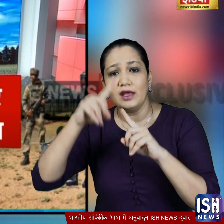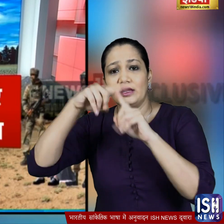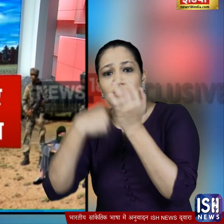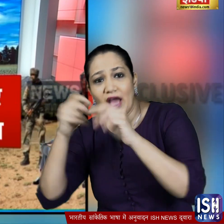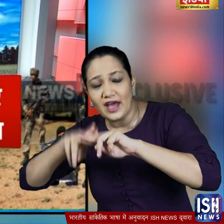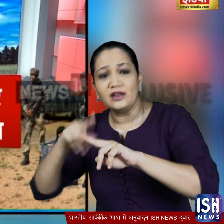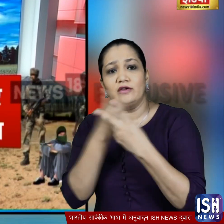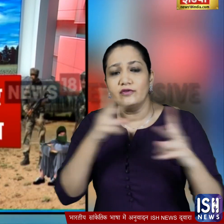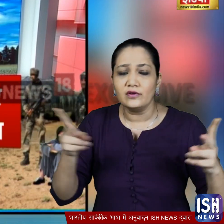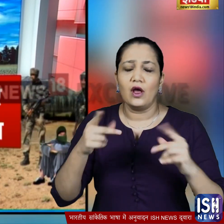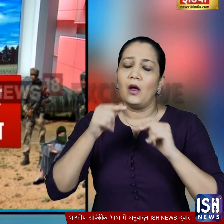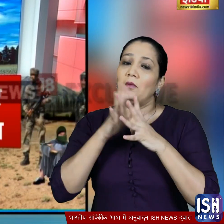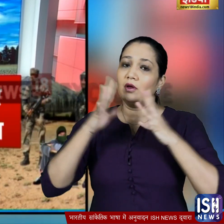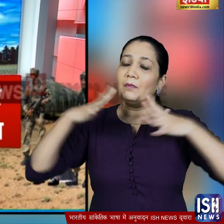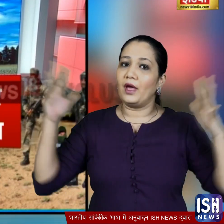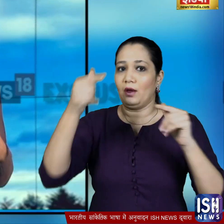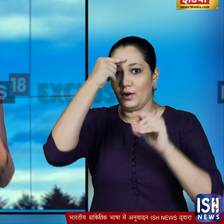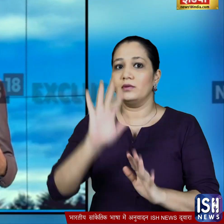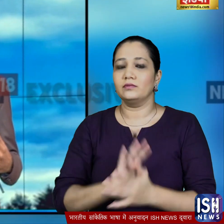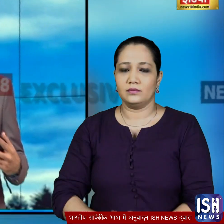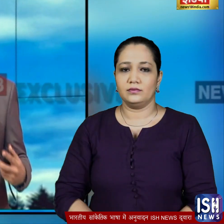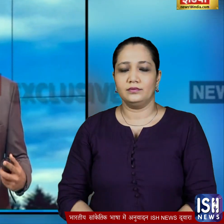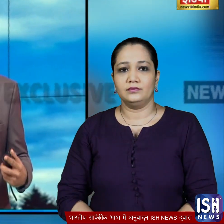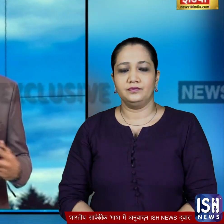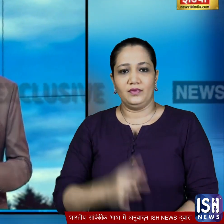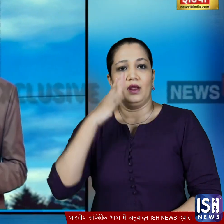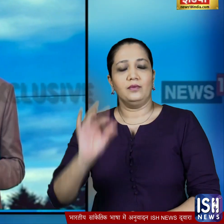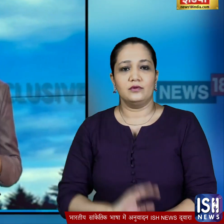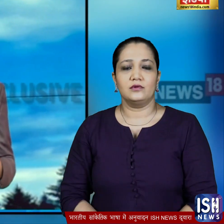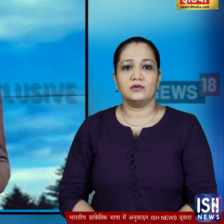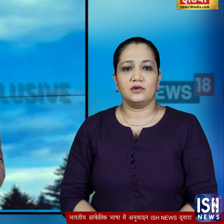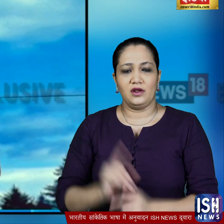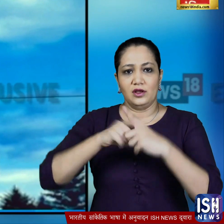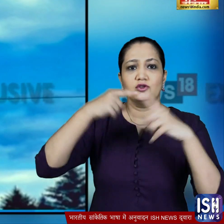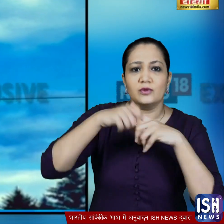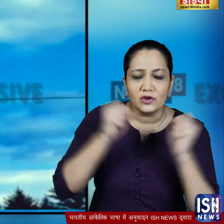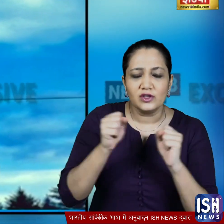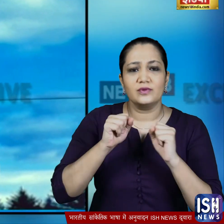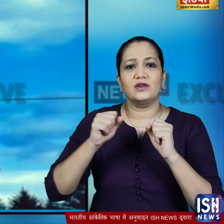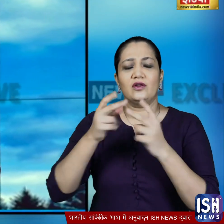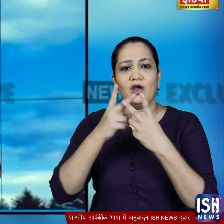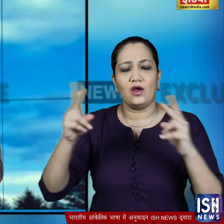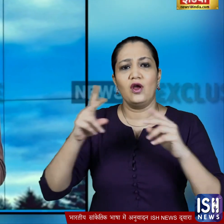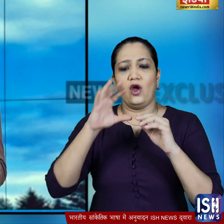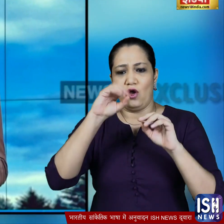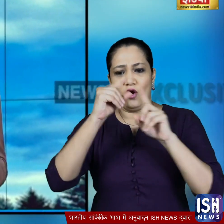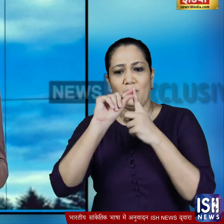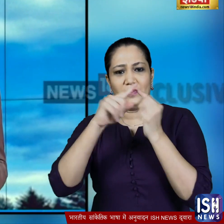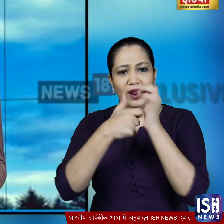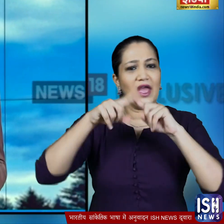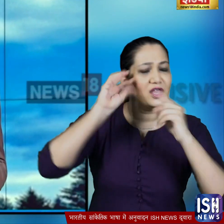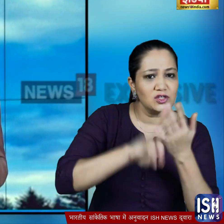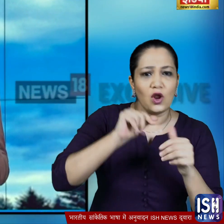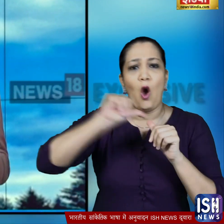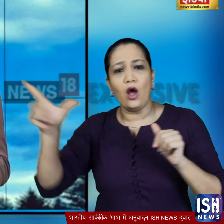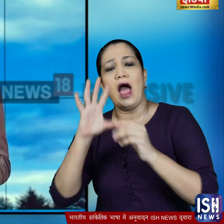को बड़ा झटका साबित हो सकती है। सौभाग्य की बात यह कि जम्मू कश्मीर में ऑपरेशन ऑल आउट के तहत पिछले कुछ साल से सुरक्षा